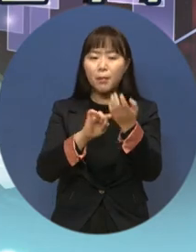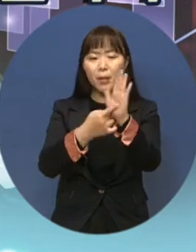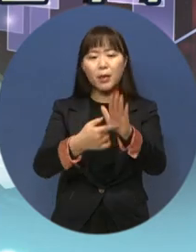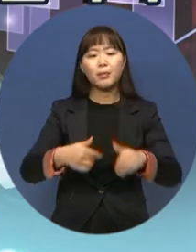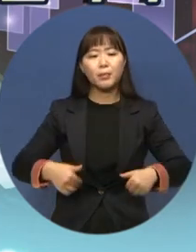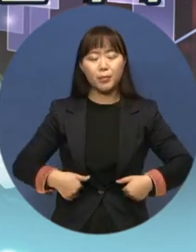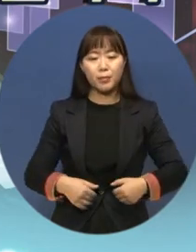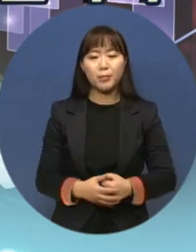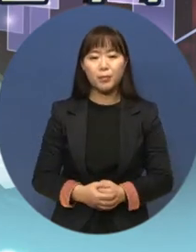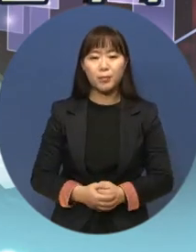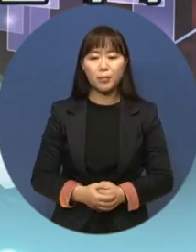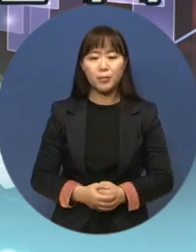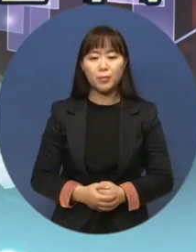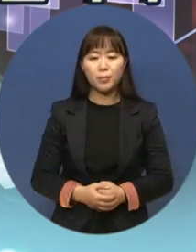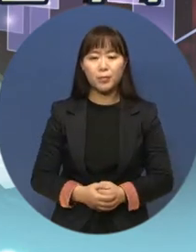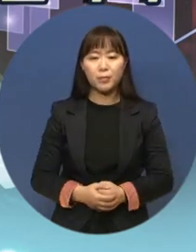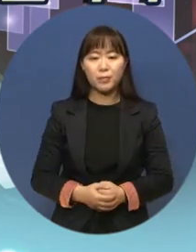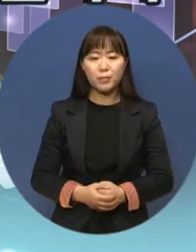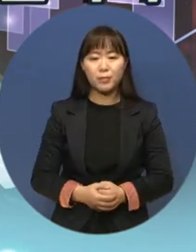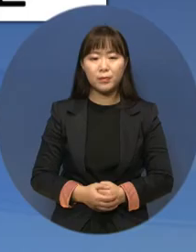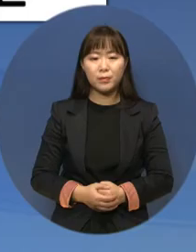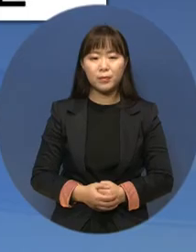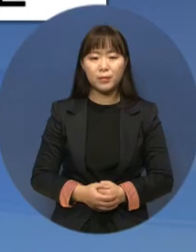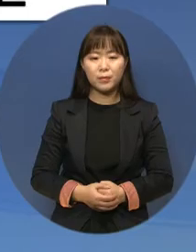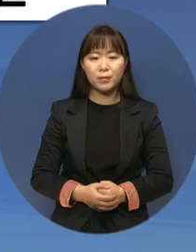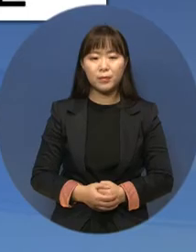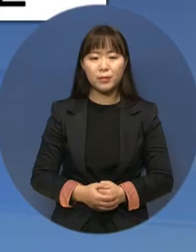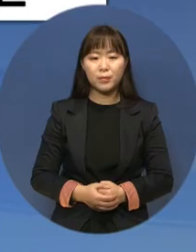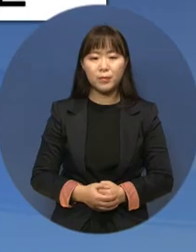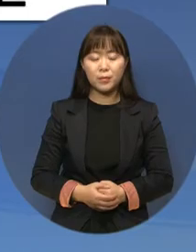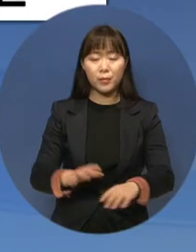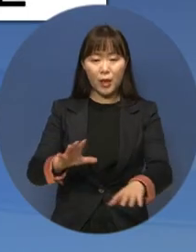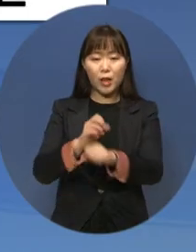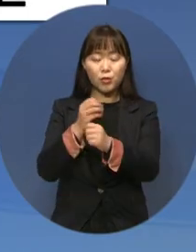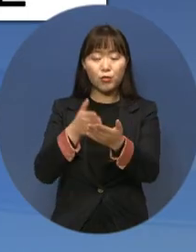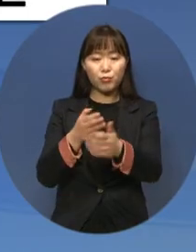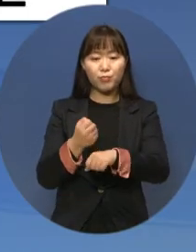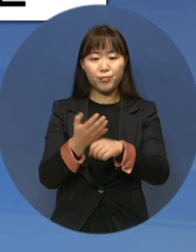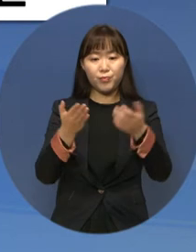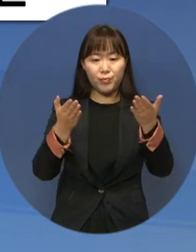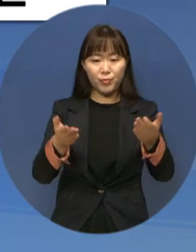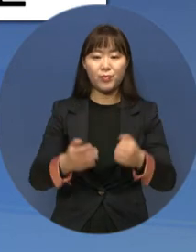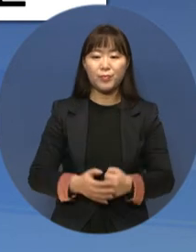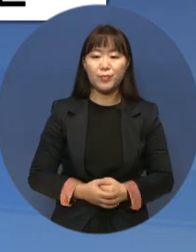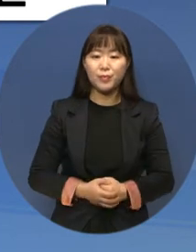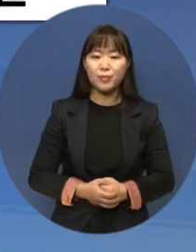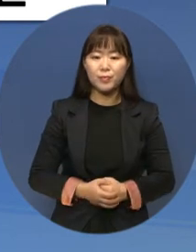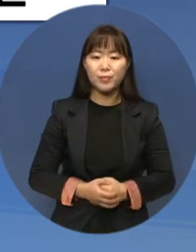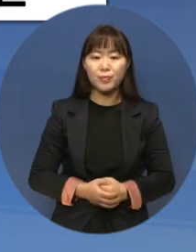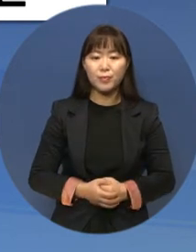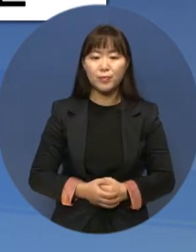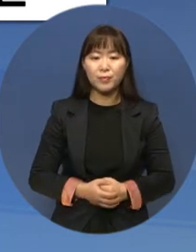할 것입니다. 감사합니다. 이어서 간추린 뉴스 전해드립니다.